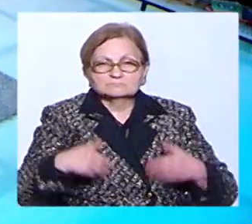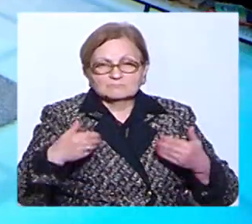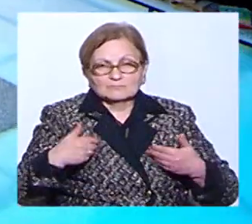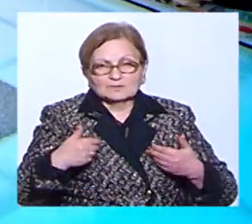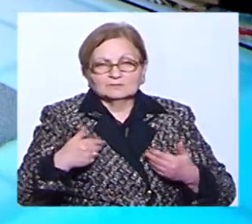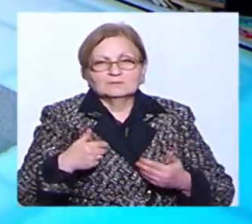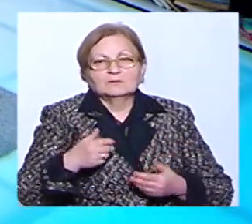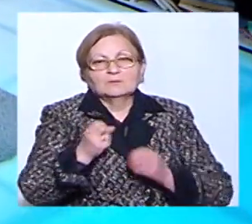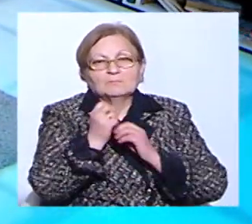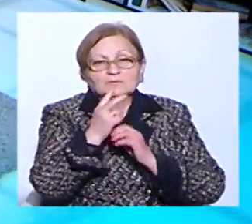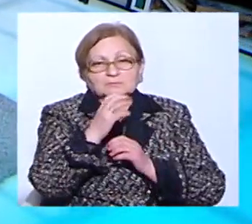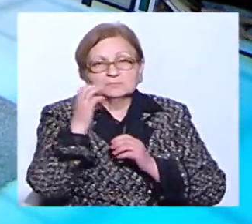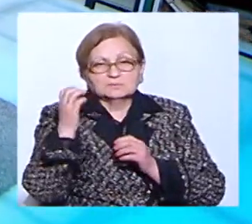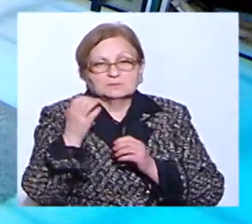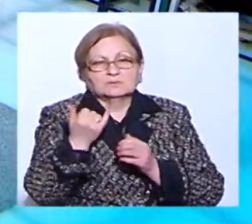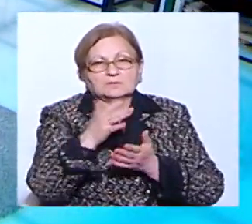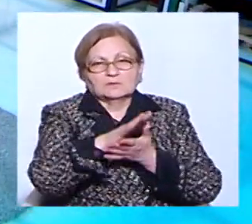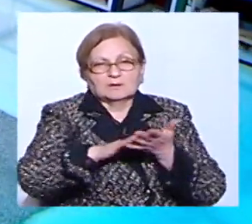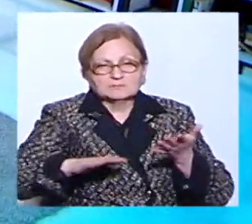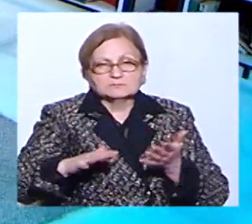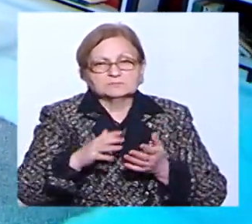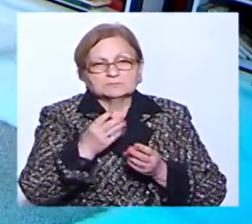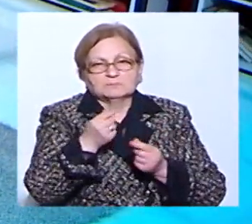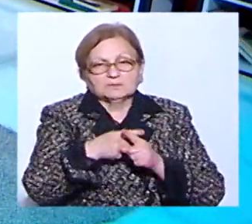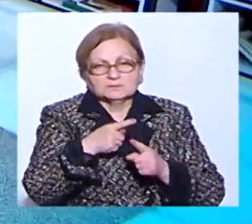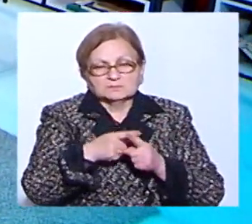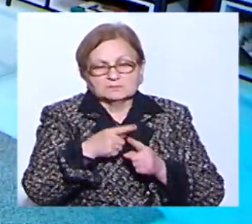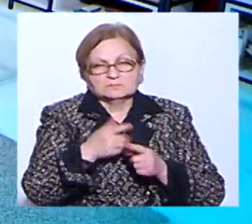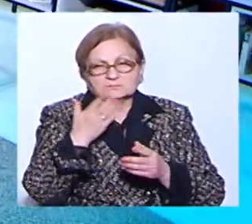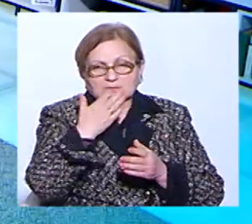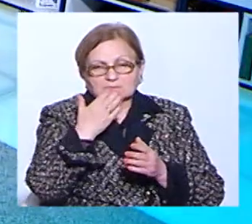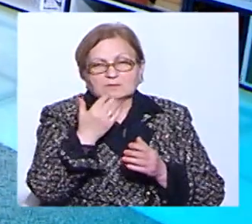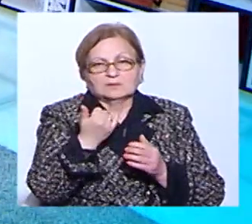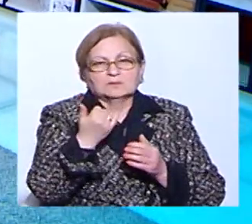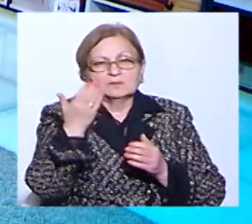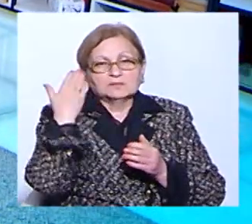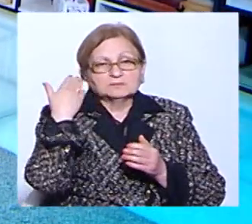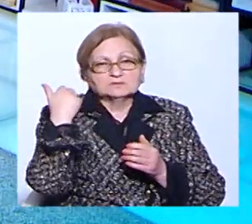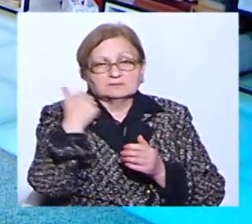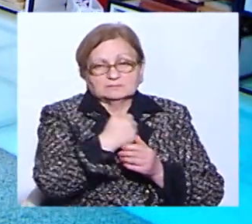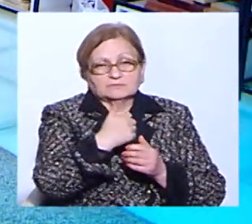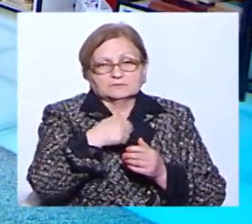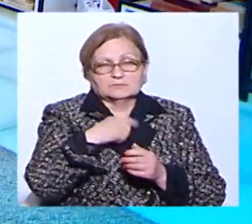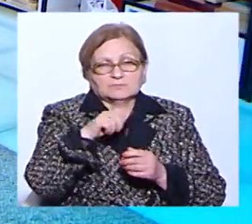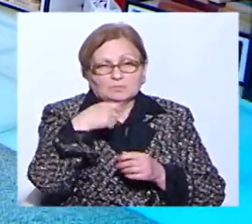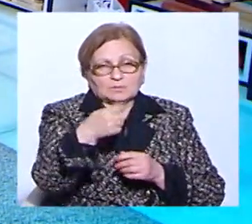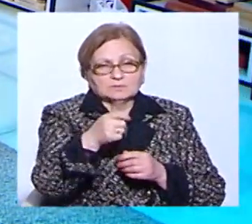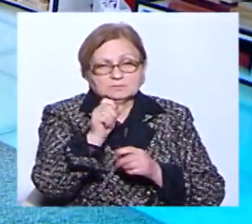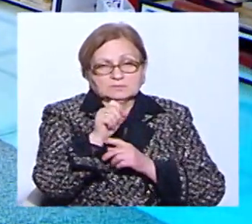გამარჯობათ, ძვირფასო მე-12 კლასელებო, ვაგზელებთ მათემატიკის გაკვეთილებს, ვიწყებთ მეორე კვირას. წინა კვირის ბოლოს მოგეცით ერთი